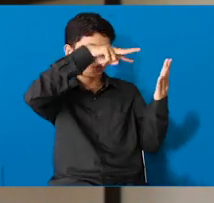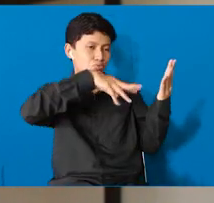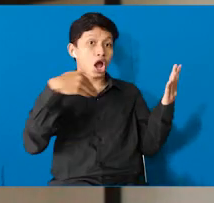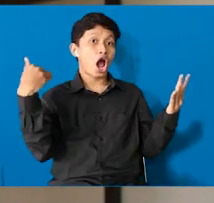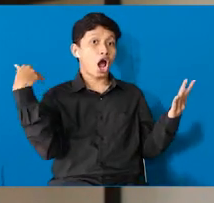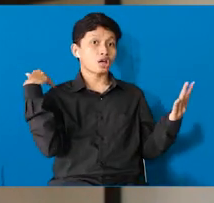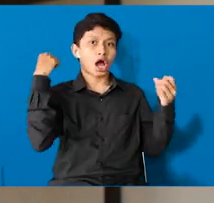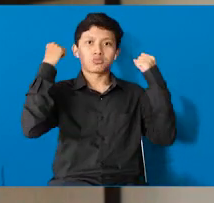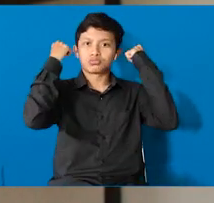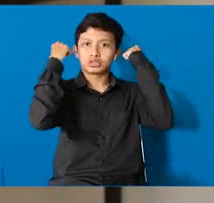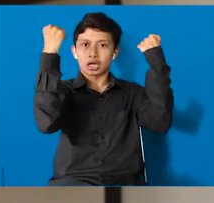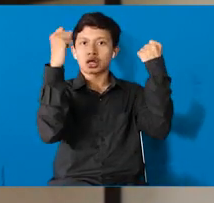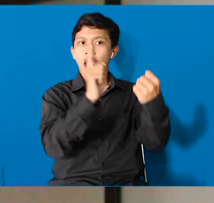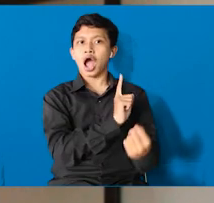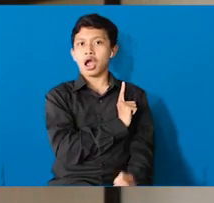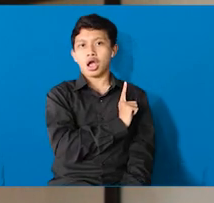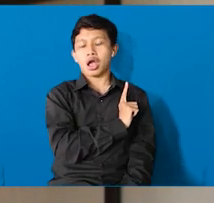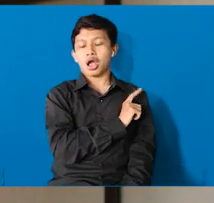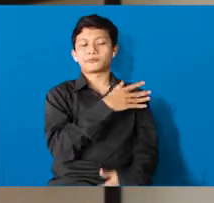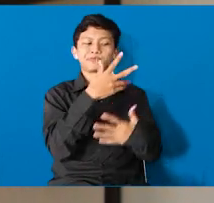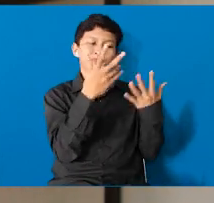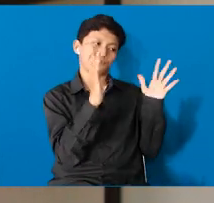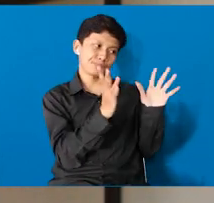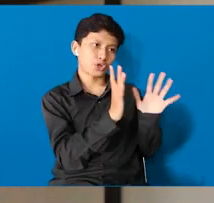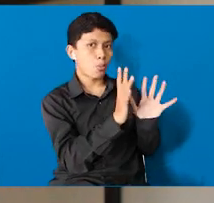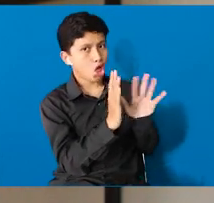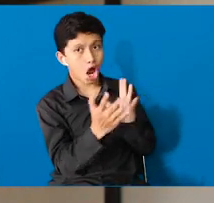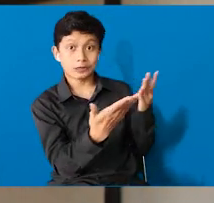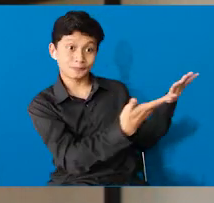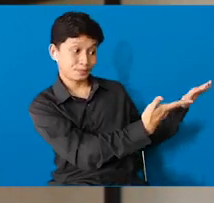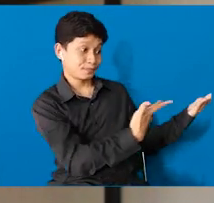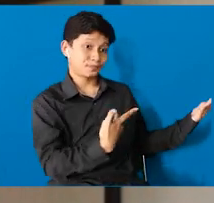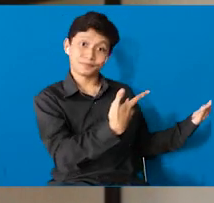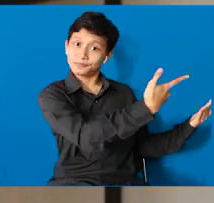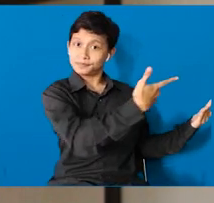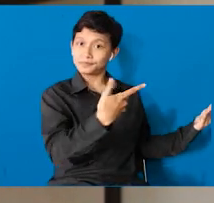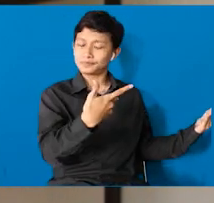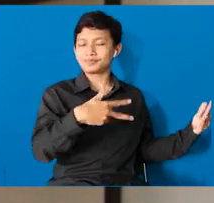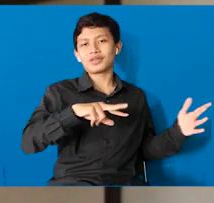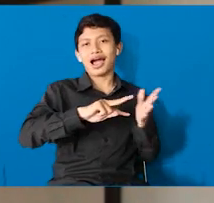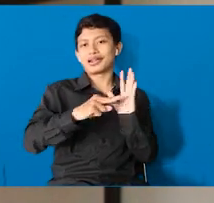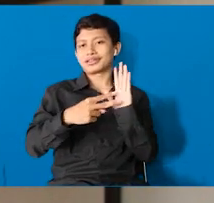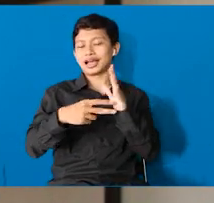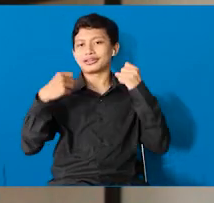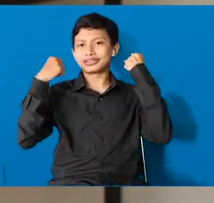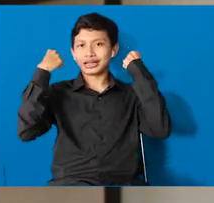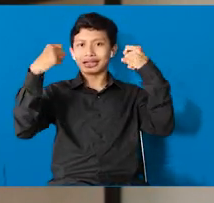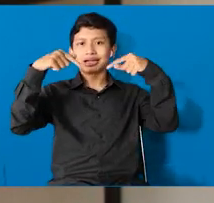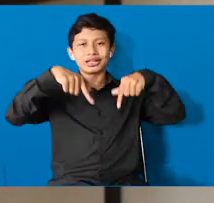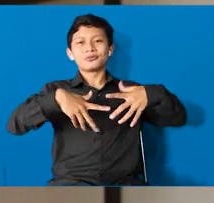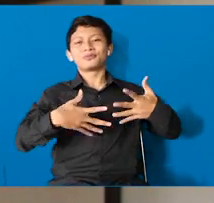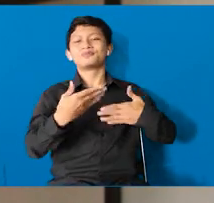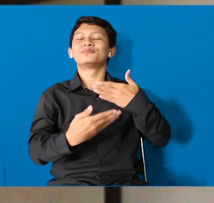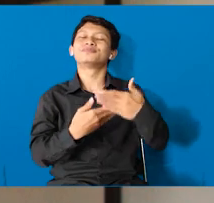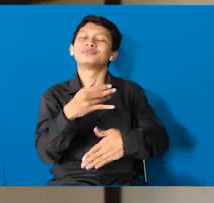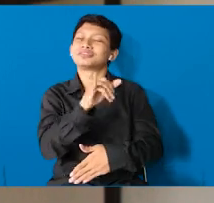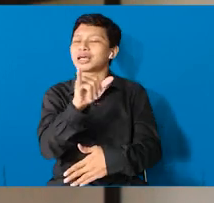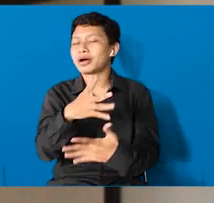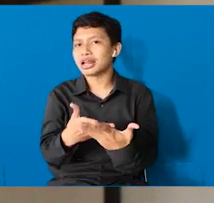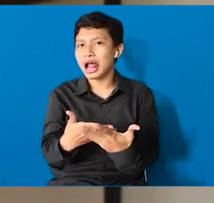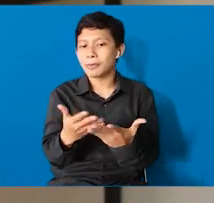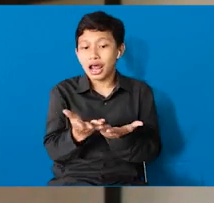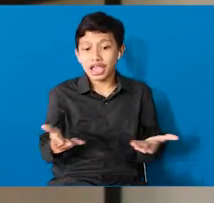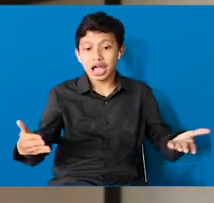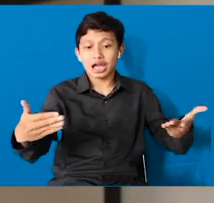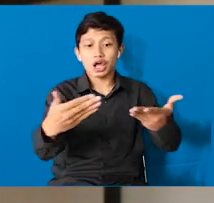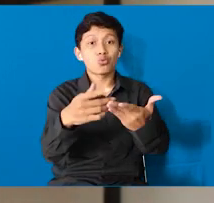hak kesehatan. Dan melalui perbincangan ini kita tahu bahwa kemudian hak kesehatan ini tidak hanya dilakukan oleh layanan